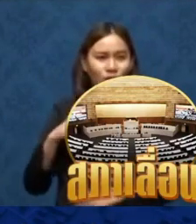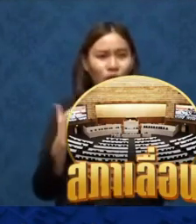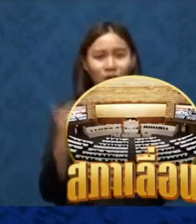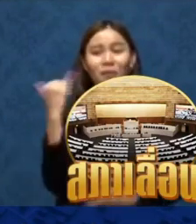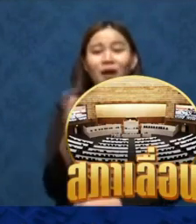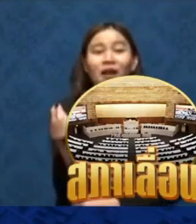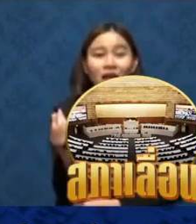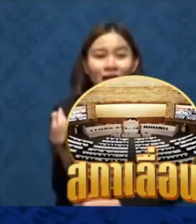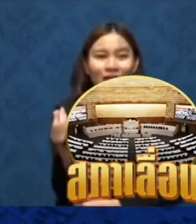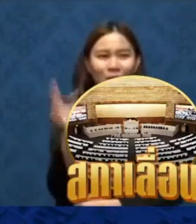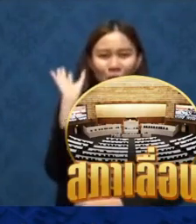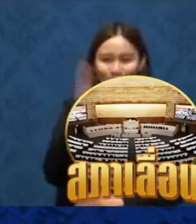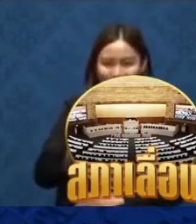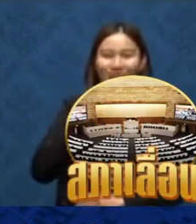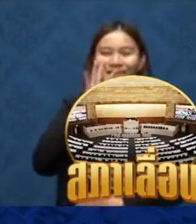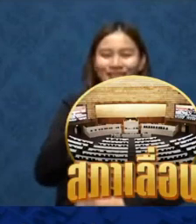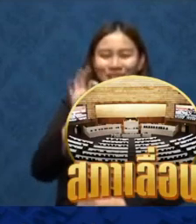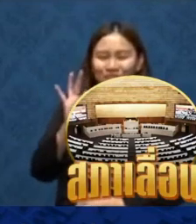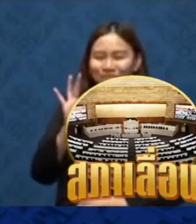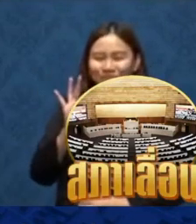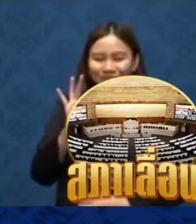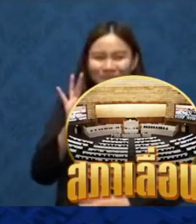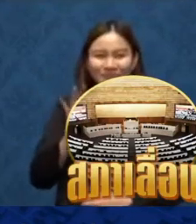านฮะว้าย49ท่าน